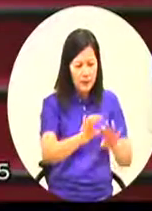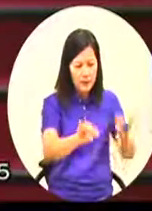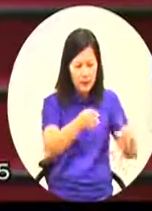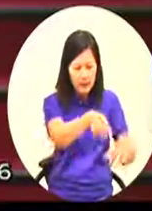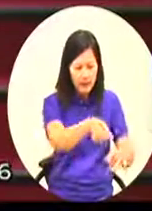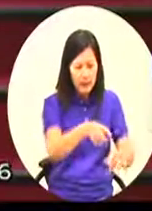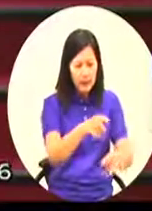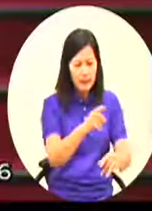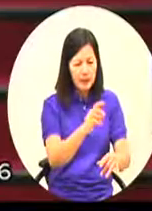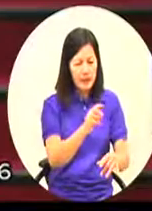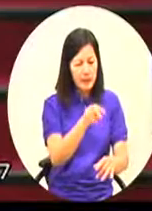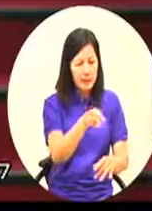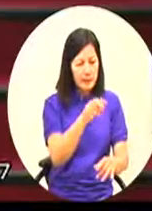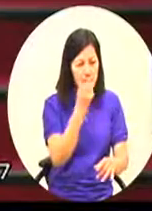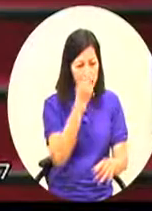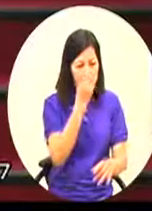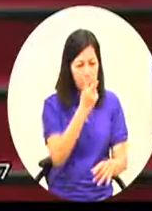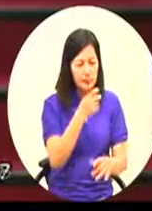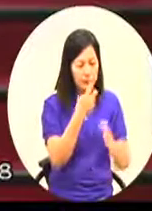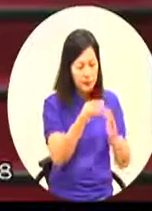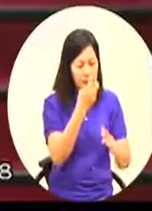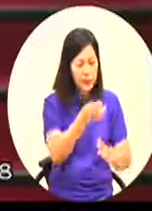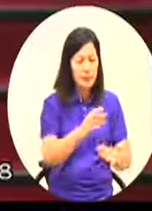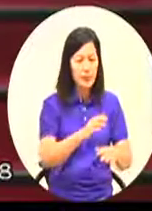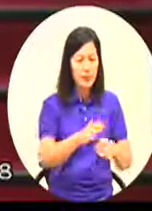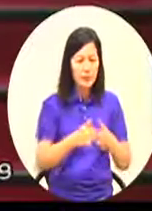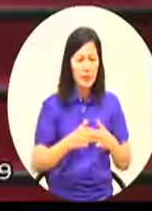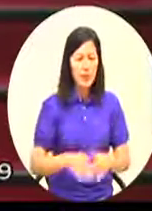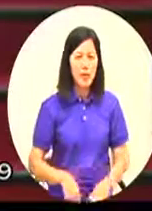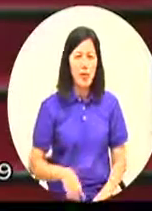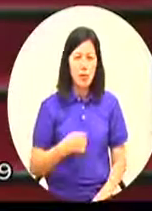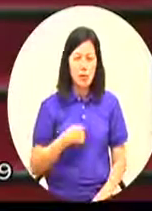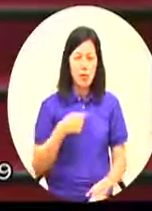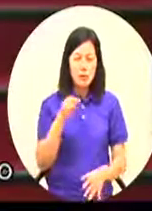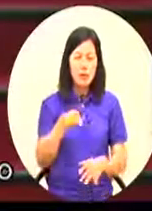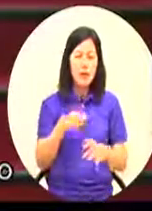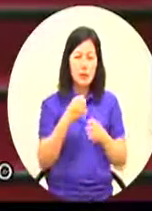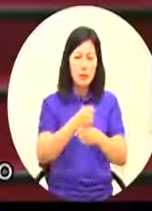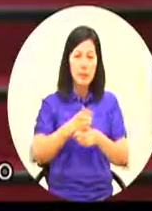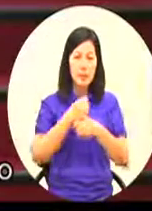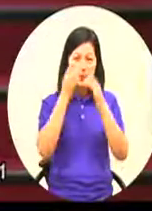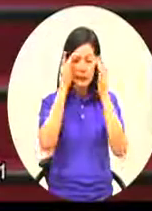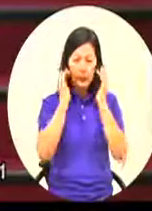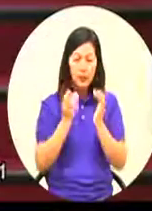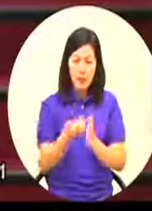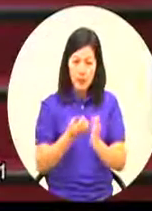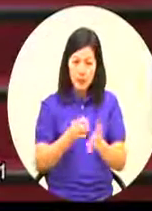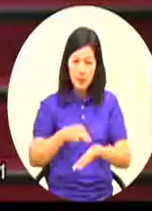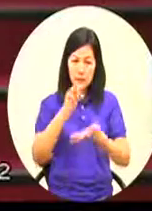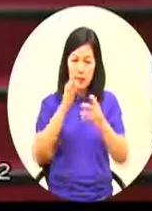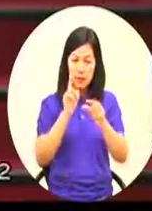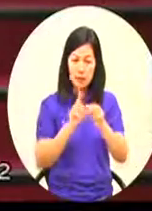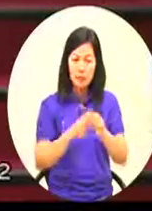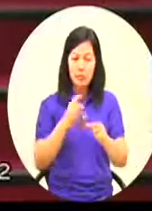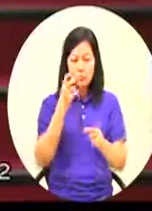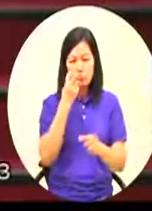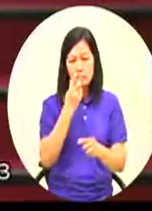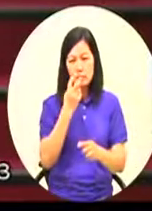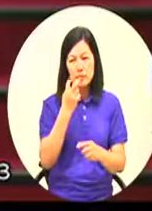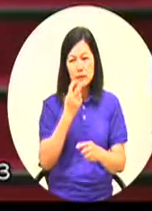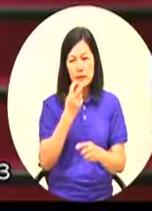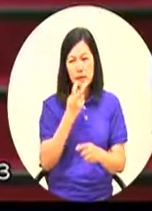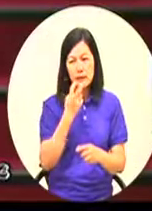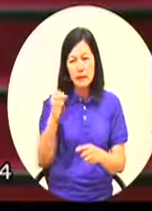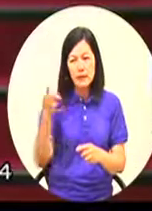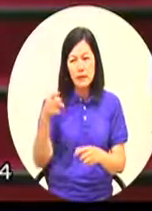为我们纳马夏说实在哈，刚才我讲到是中央三不管的地带了哈，两